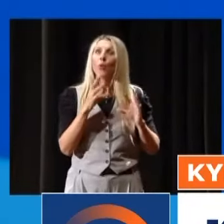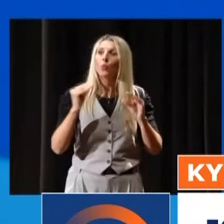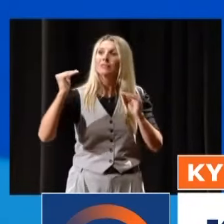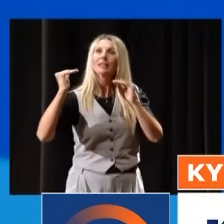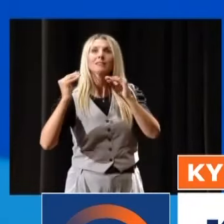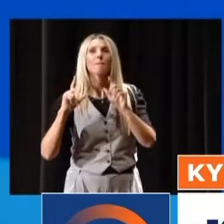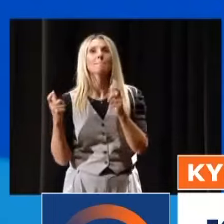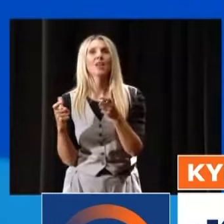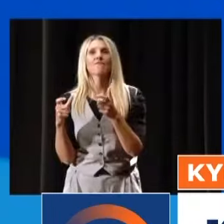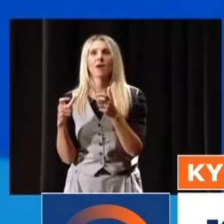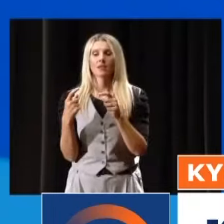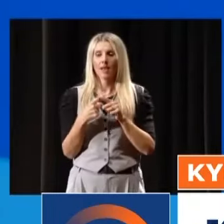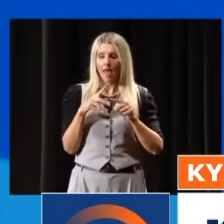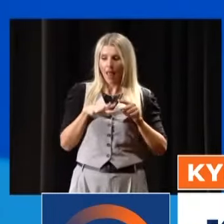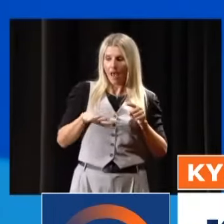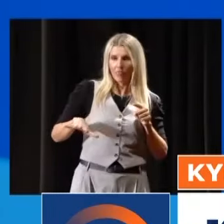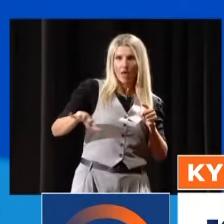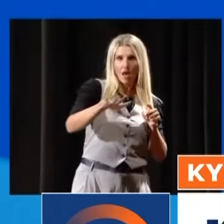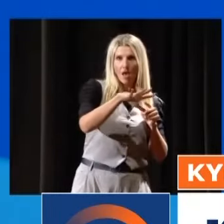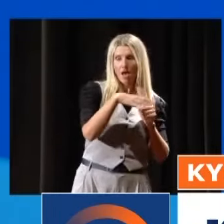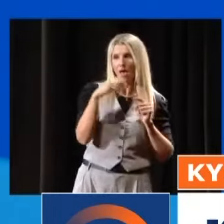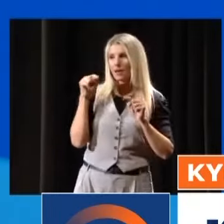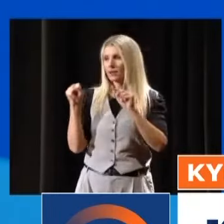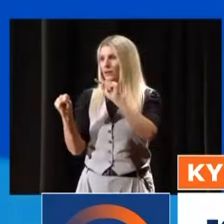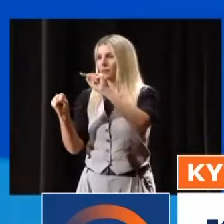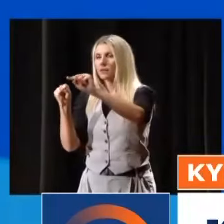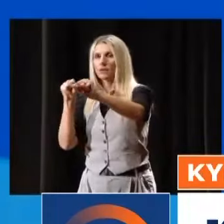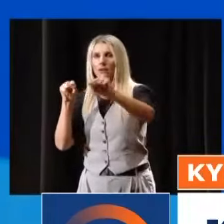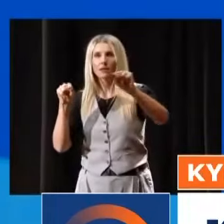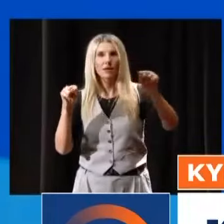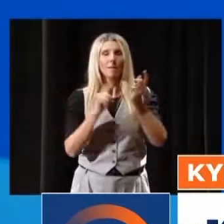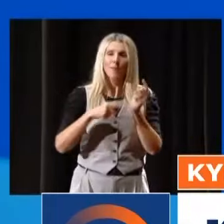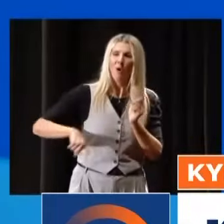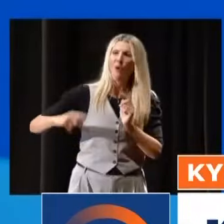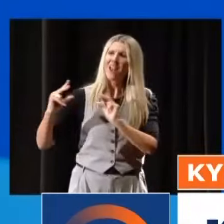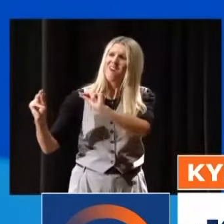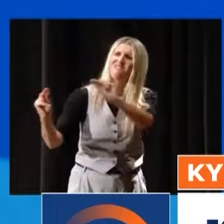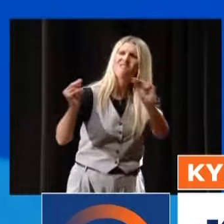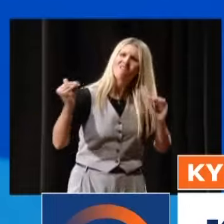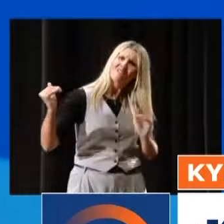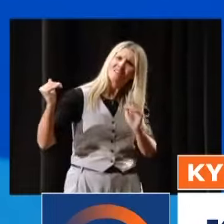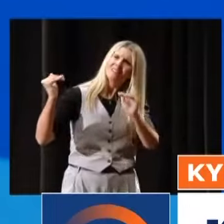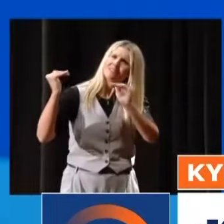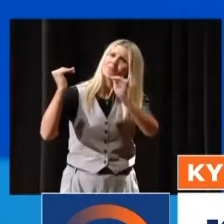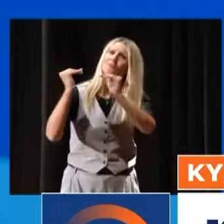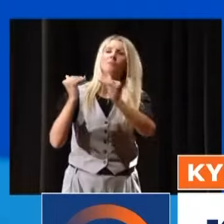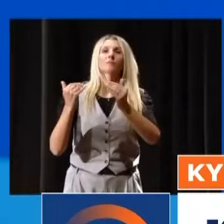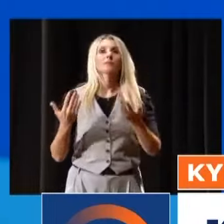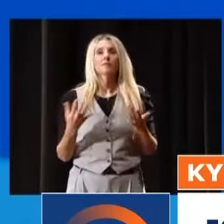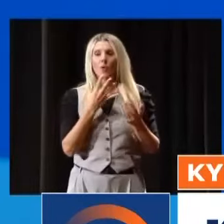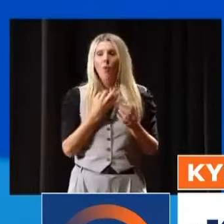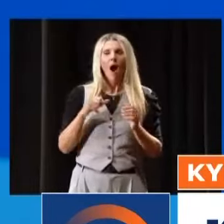Διότι πράγματι, αρκεί μια σύντομη ανάγνωση των σχετικών στοιχείων για να διαπιστώσει κανείς ότι αυτό το